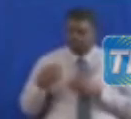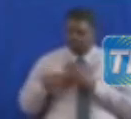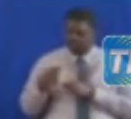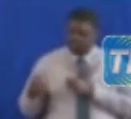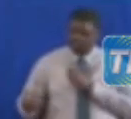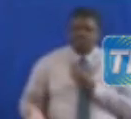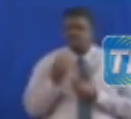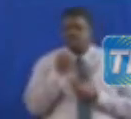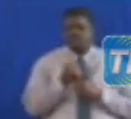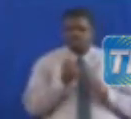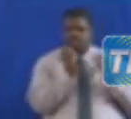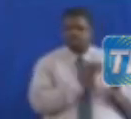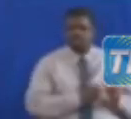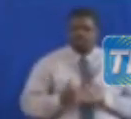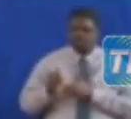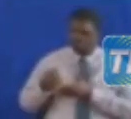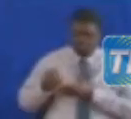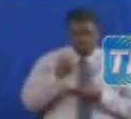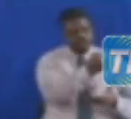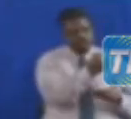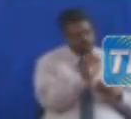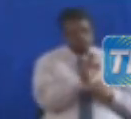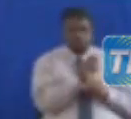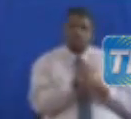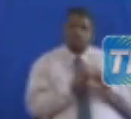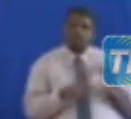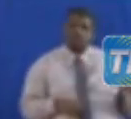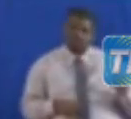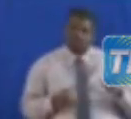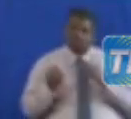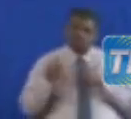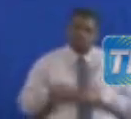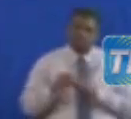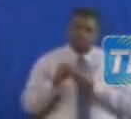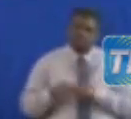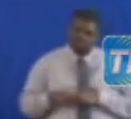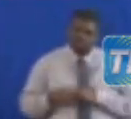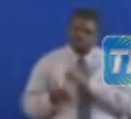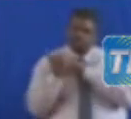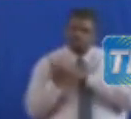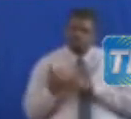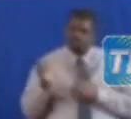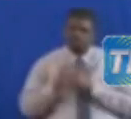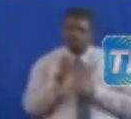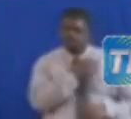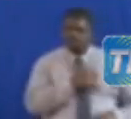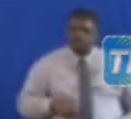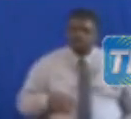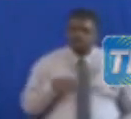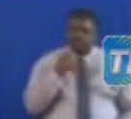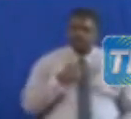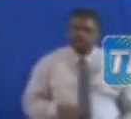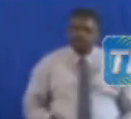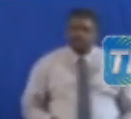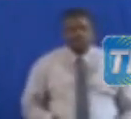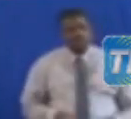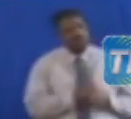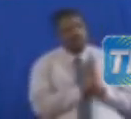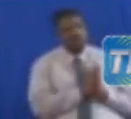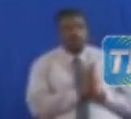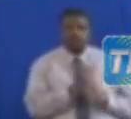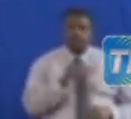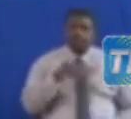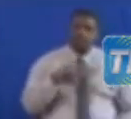katika kufanikisha mpango na bajeti na usimamizi wa utekelezaji wa majukumu ya ofisi ya Rais Temisemi. Nimshukuru pia